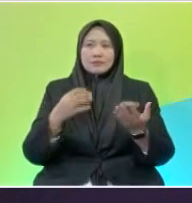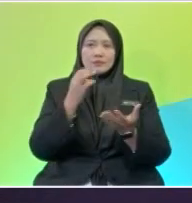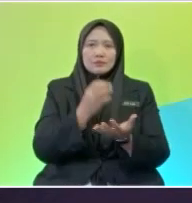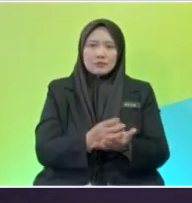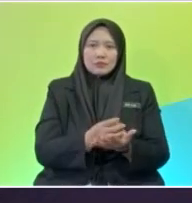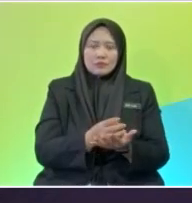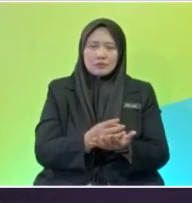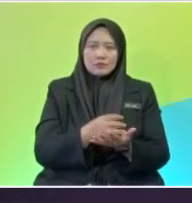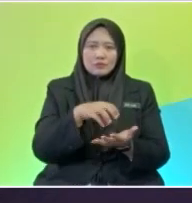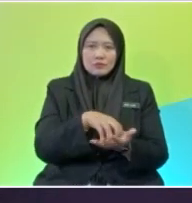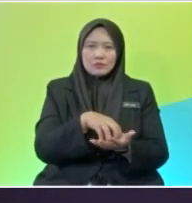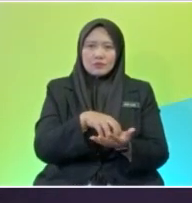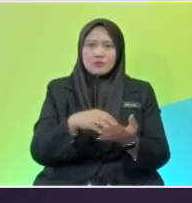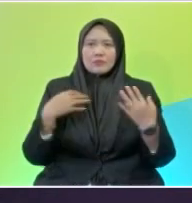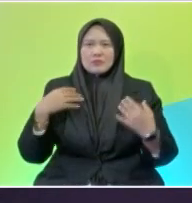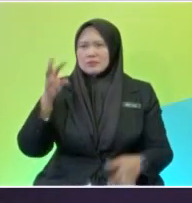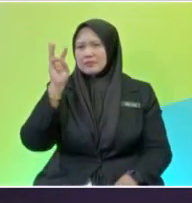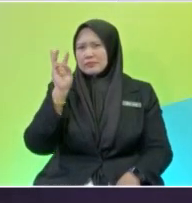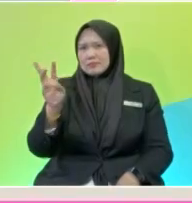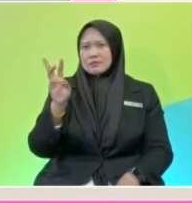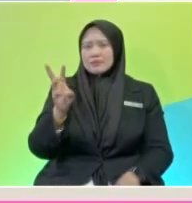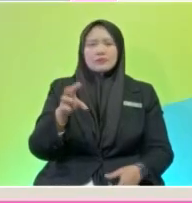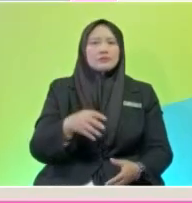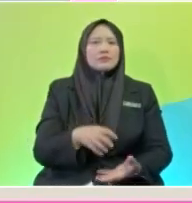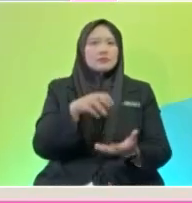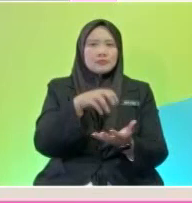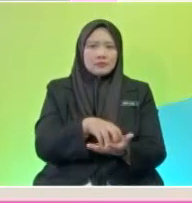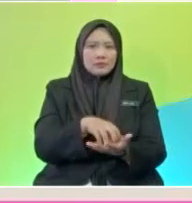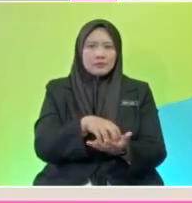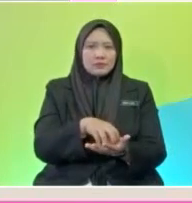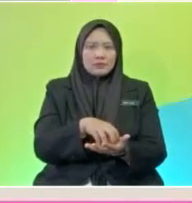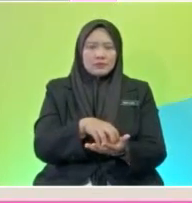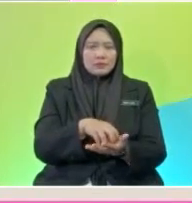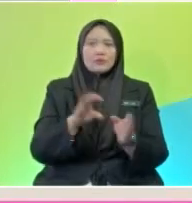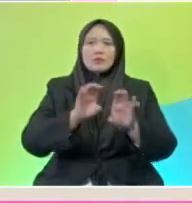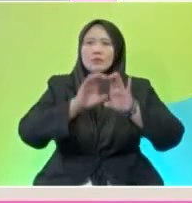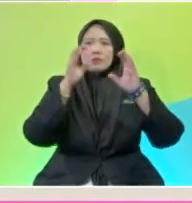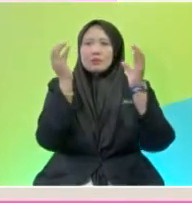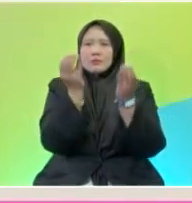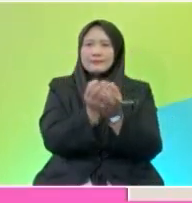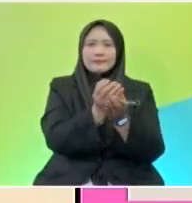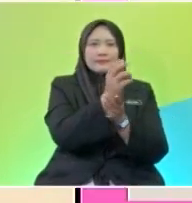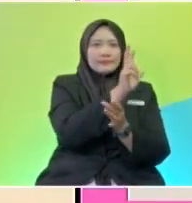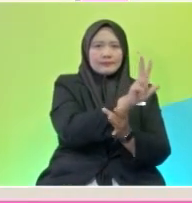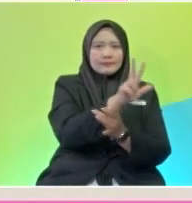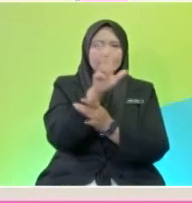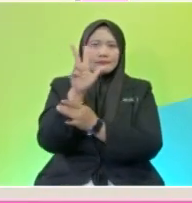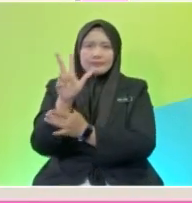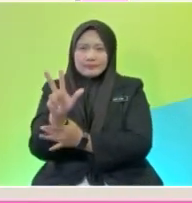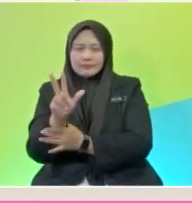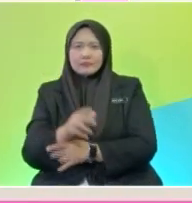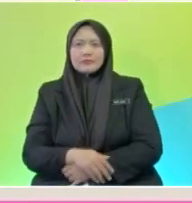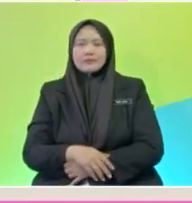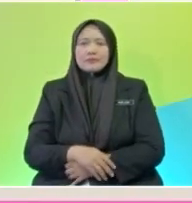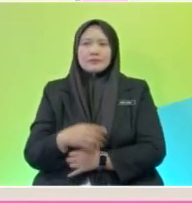coklat kumpulkan tiga tiga jadi kita